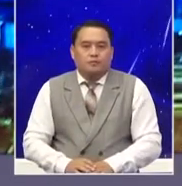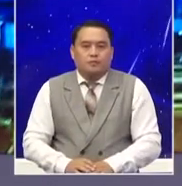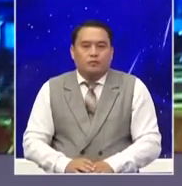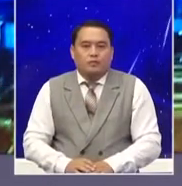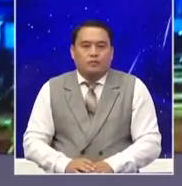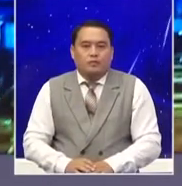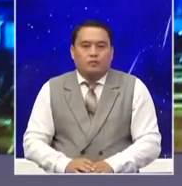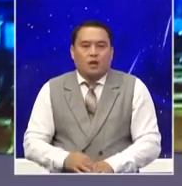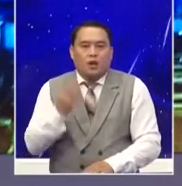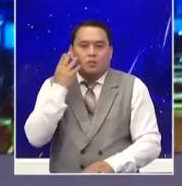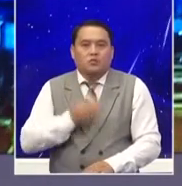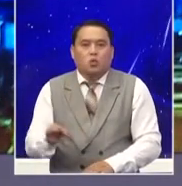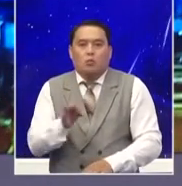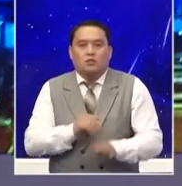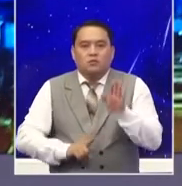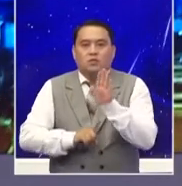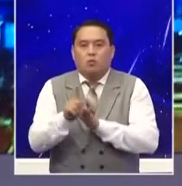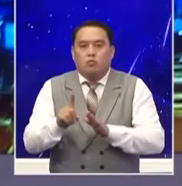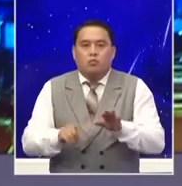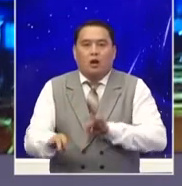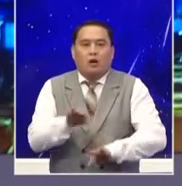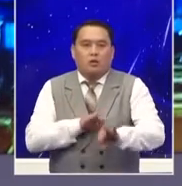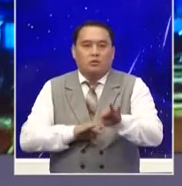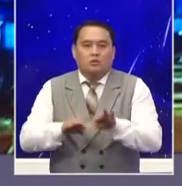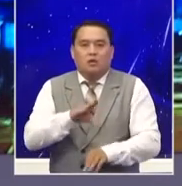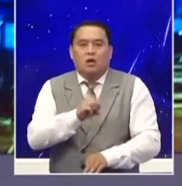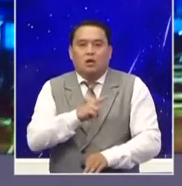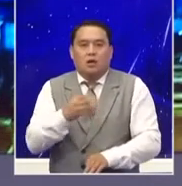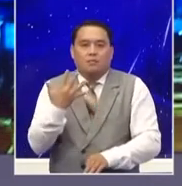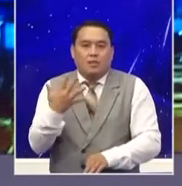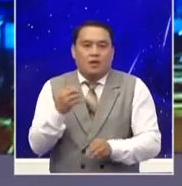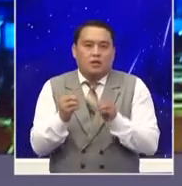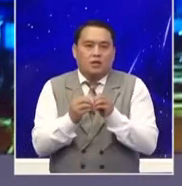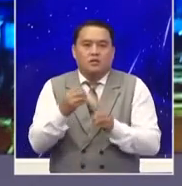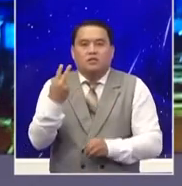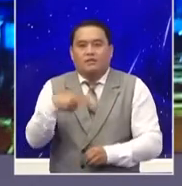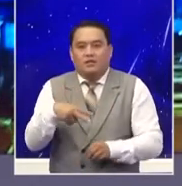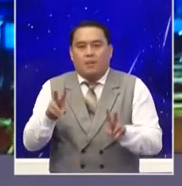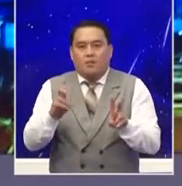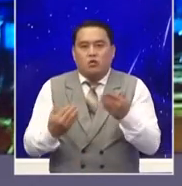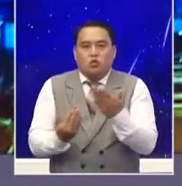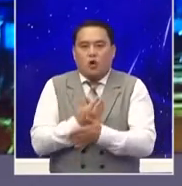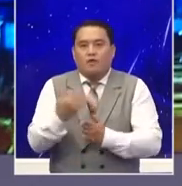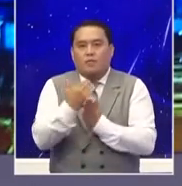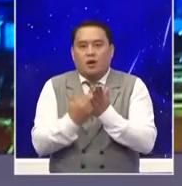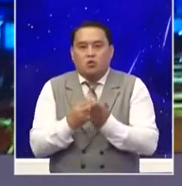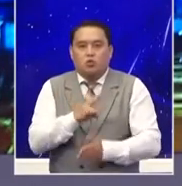Доступное жилье. В Алматинской области стартовал пилотный проект «Шанграх 5-10-20». Это новое направление